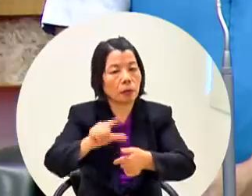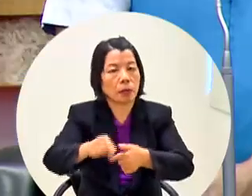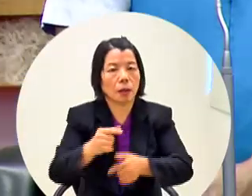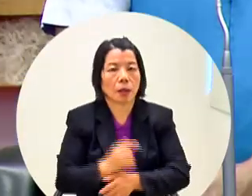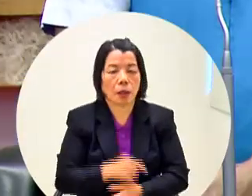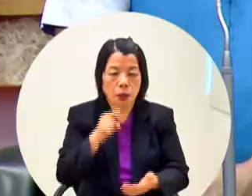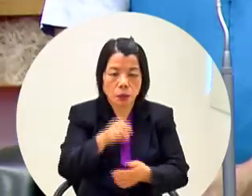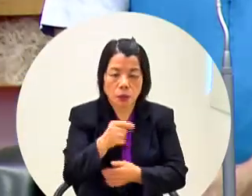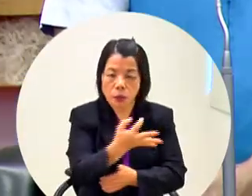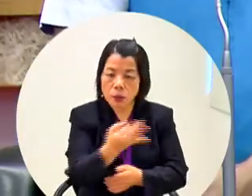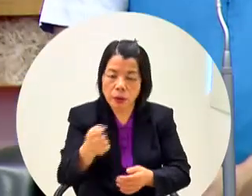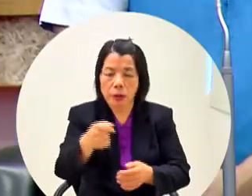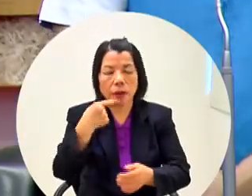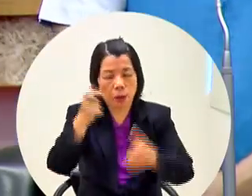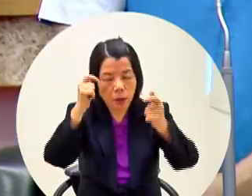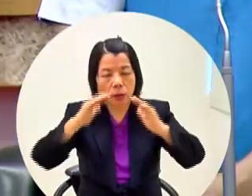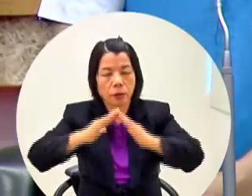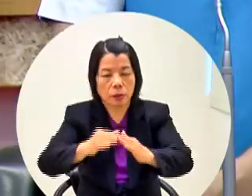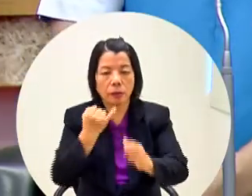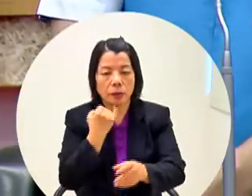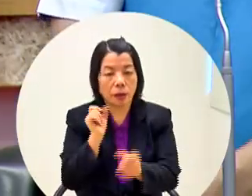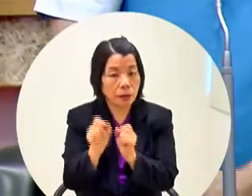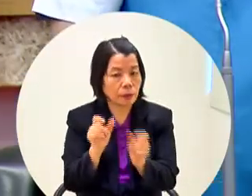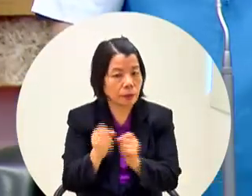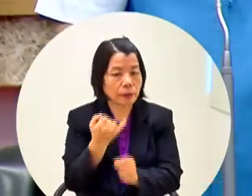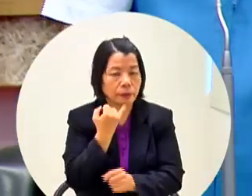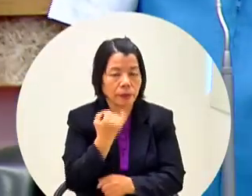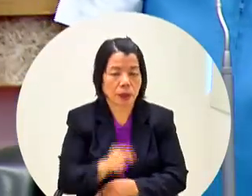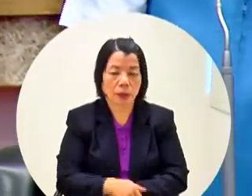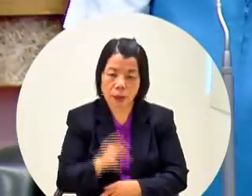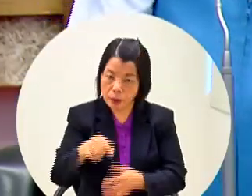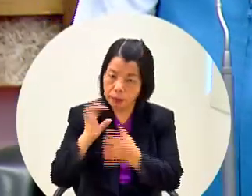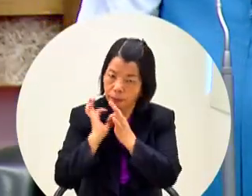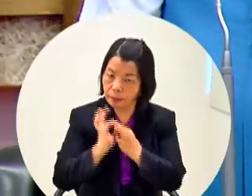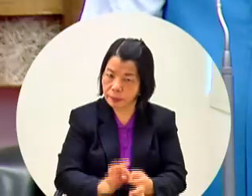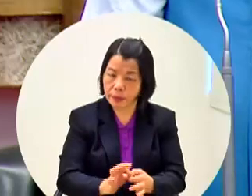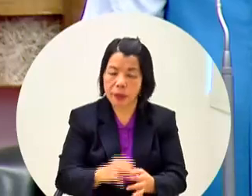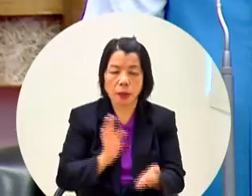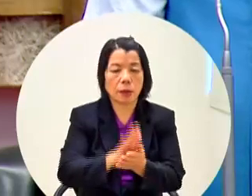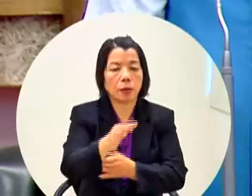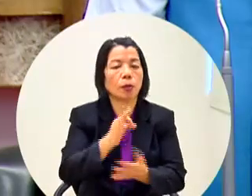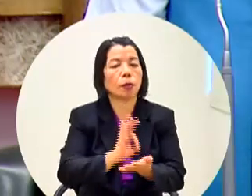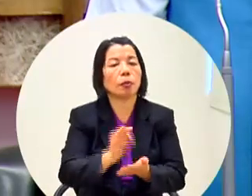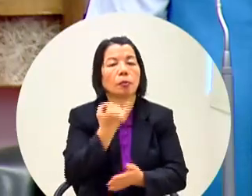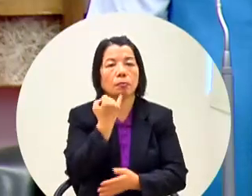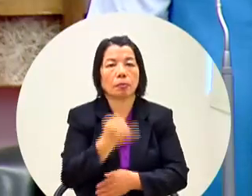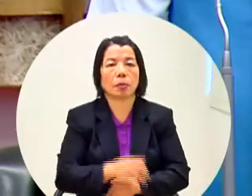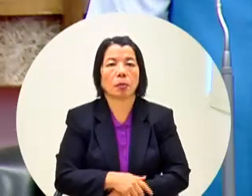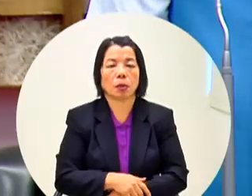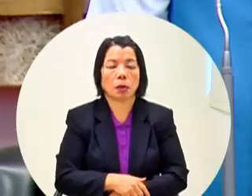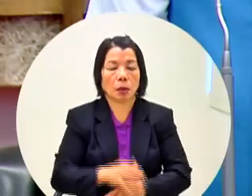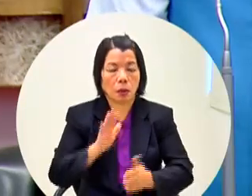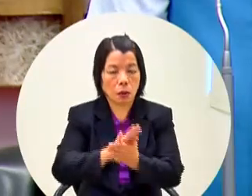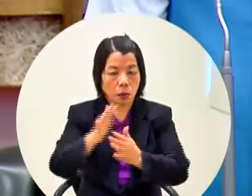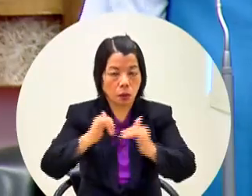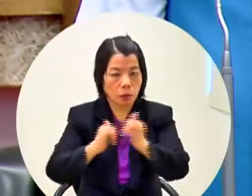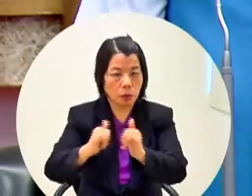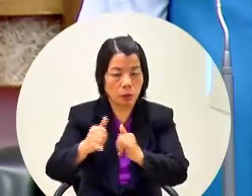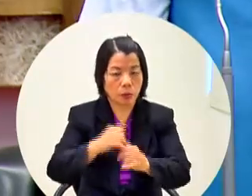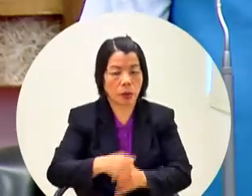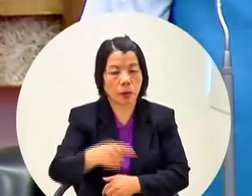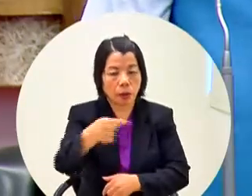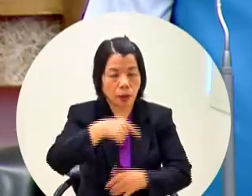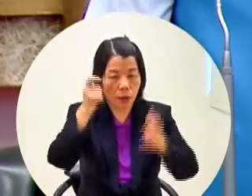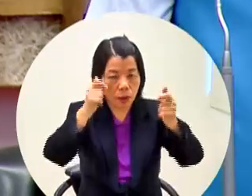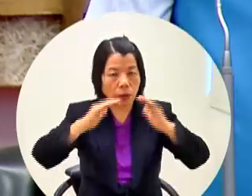在高雄消费，达到地方纾困，那因为永续它可以以后也可以用，那以后市民怎么样，有些人会来高雄，或者高雄礼